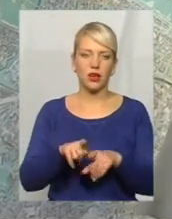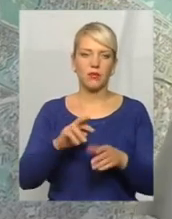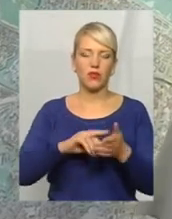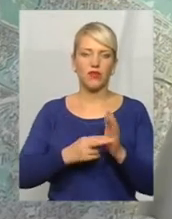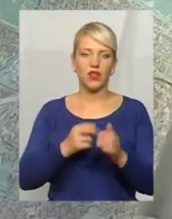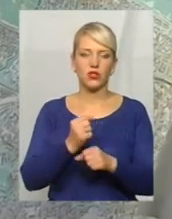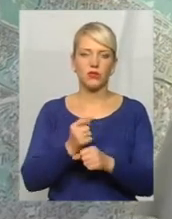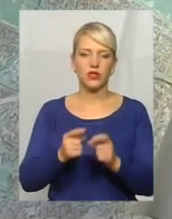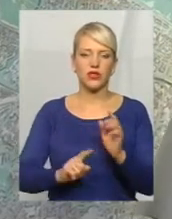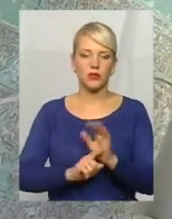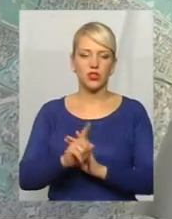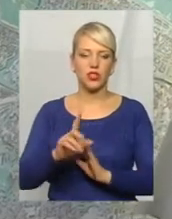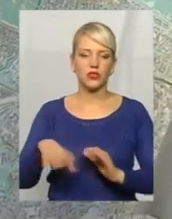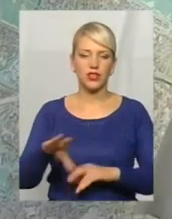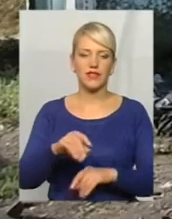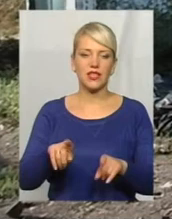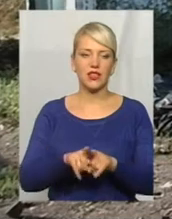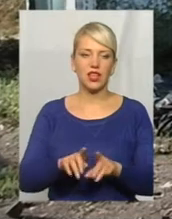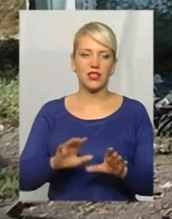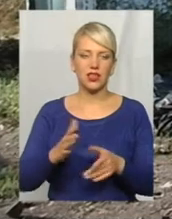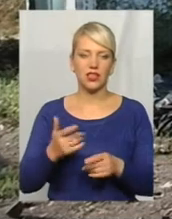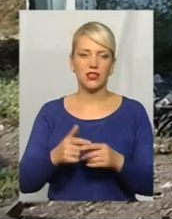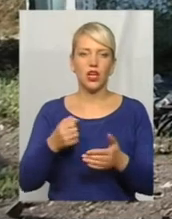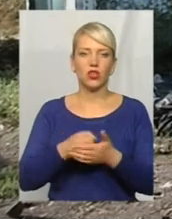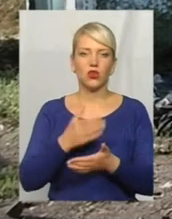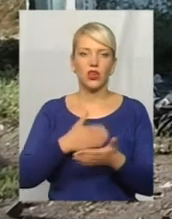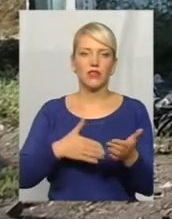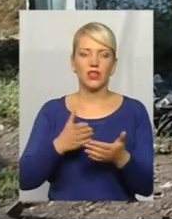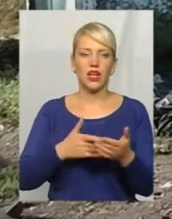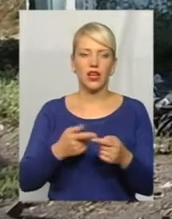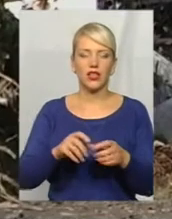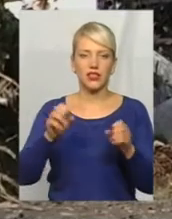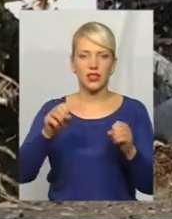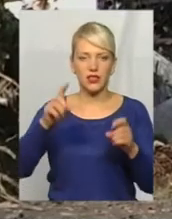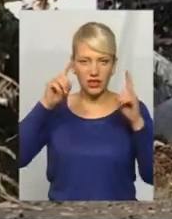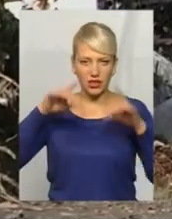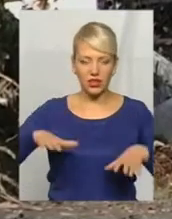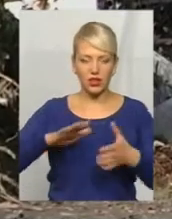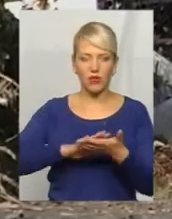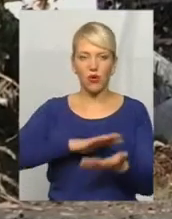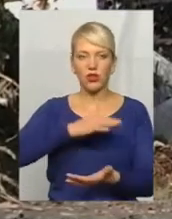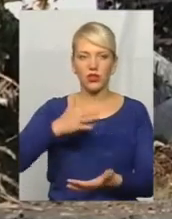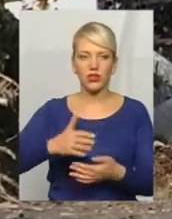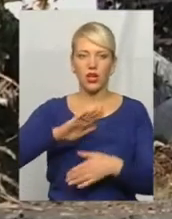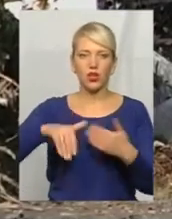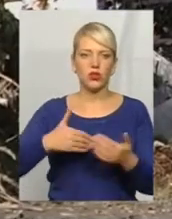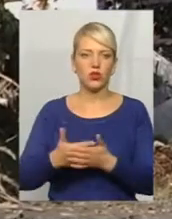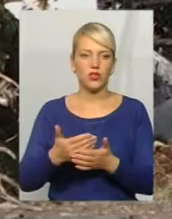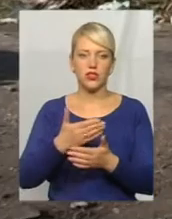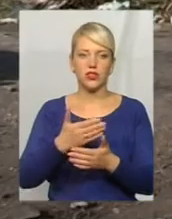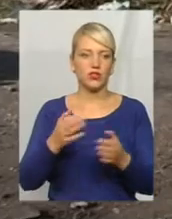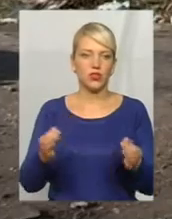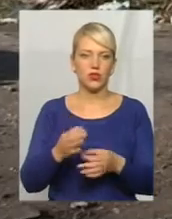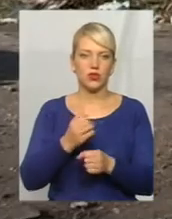початку. Але воно не все так складається. Але до ліквідації покладів стихійного смітника у комунальників досі так і не дійшли руки.